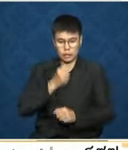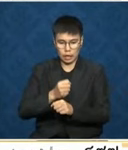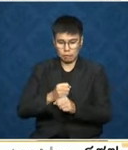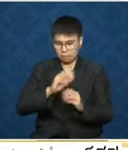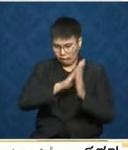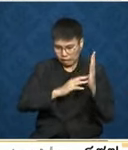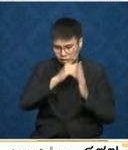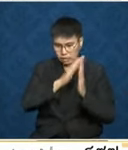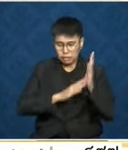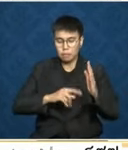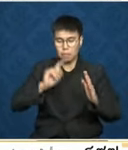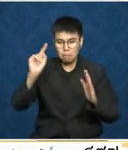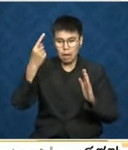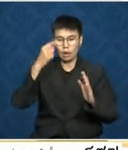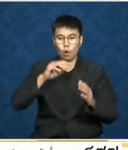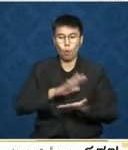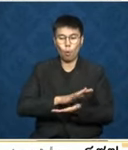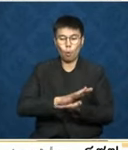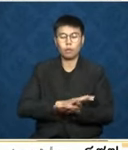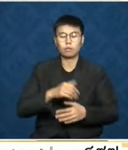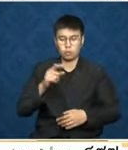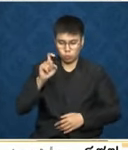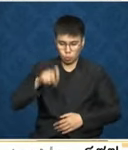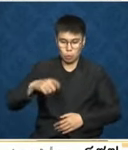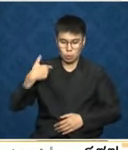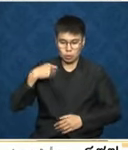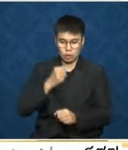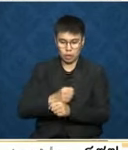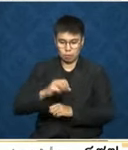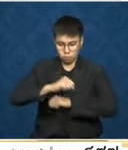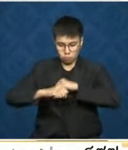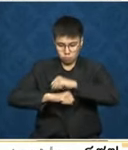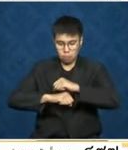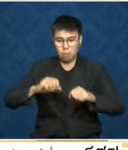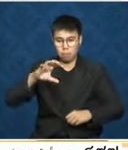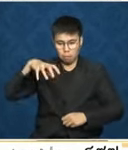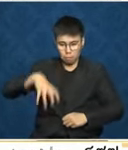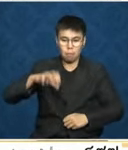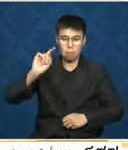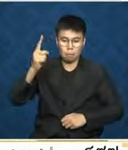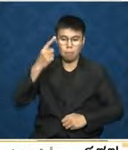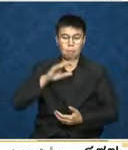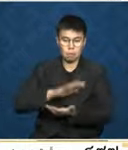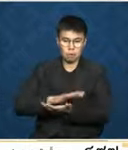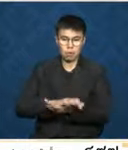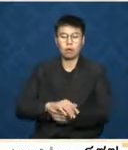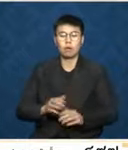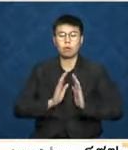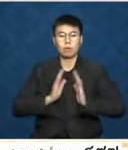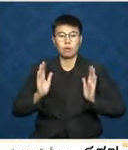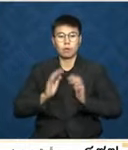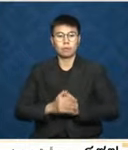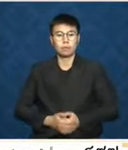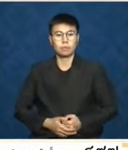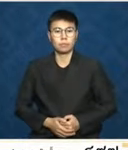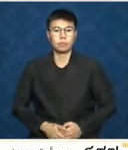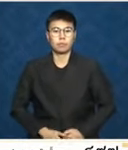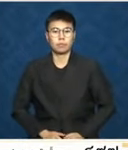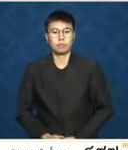3ก่อนจะต้องตั้งงบประมาณมาบูรณะอาคารใหม่อีกรอบน้องๆนักเรียนถึงจะได้ใช้ครับขอบคุณครับครับขอบคุณครับ